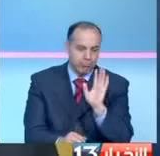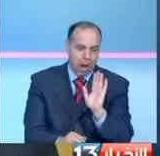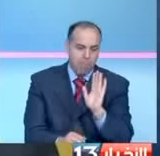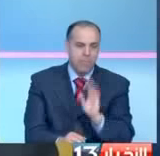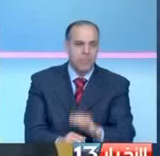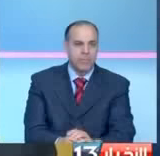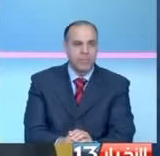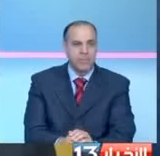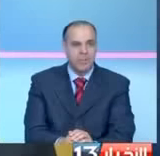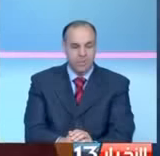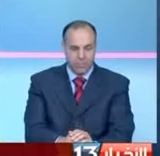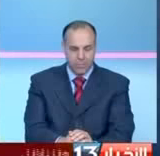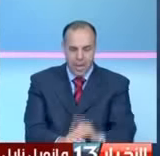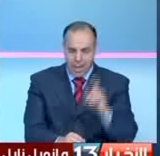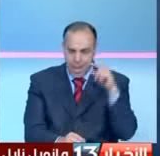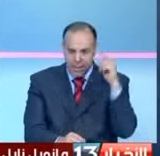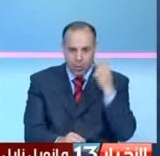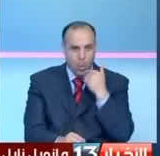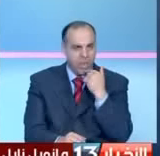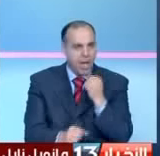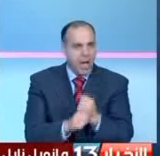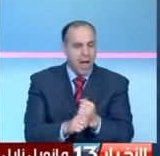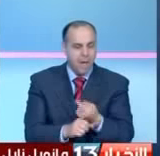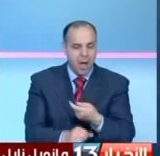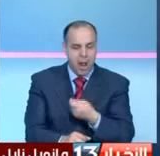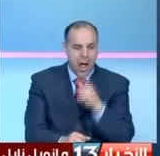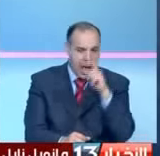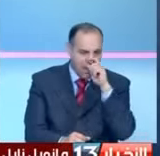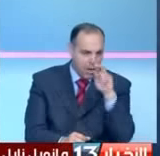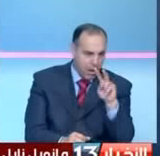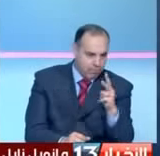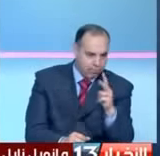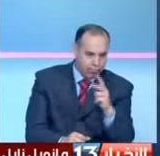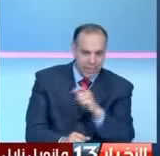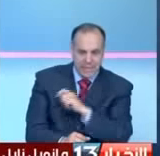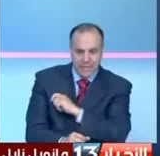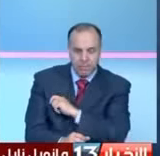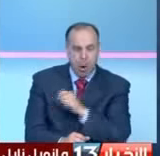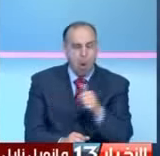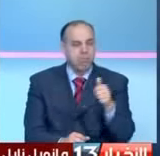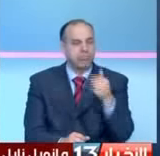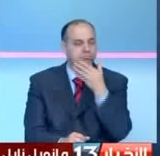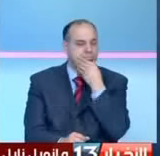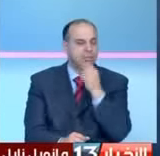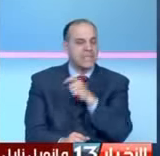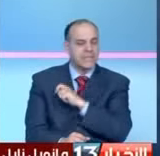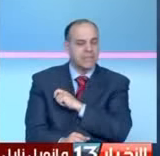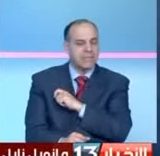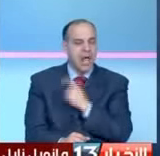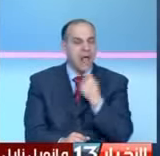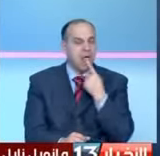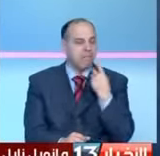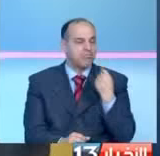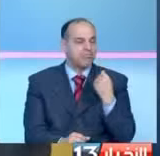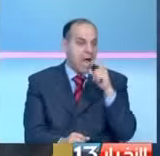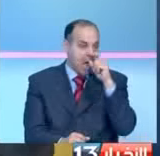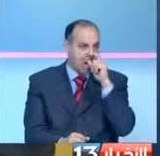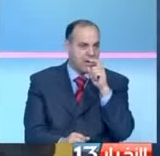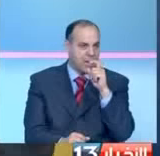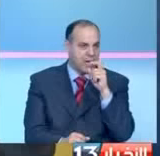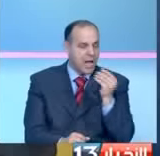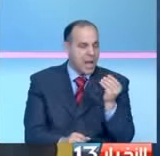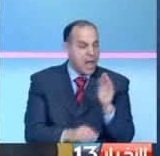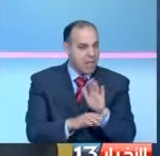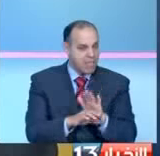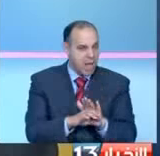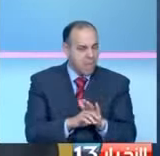متاعها. أعتقد أن العمل بلغته العربية الأم يكون رائعا أكثر من الترجمة إلى لغة أخرى، ولكن رضا